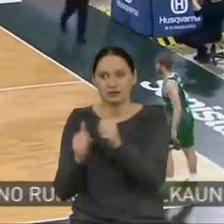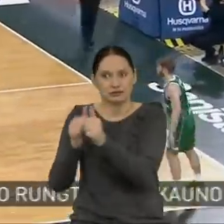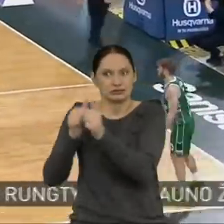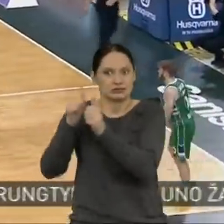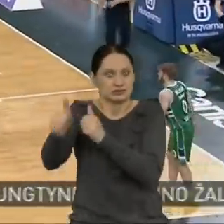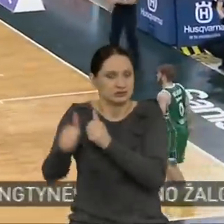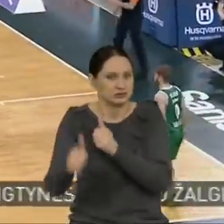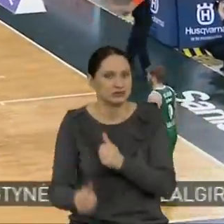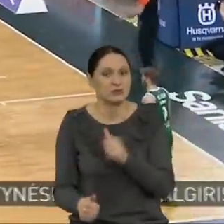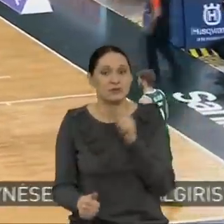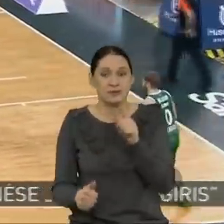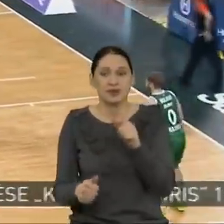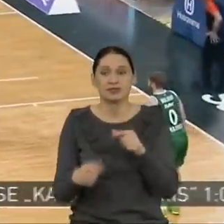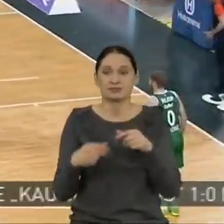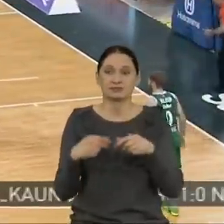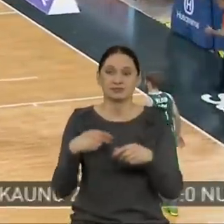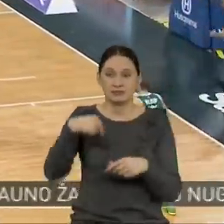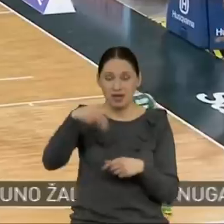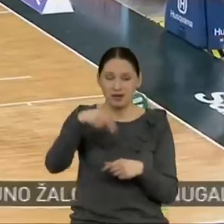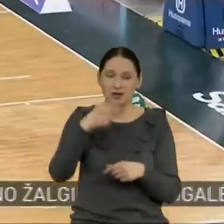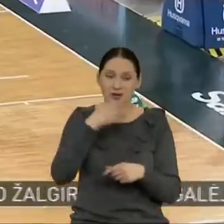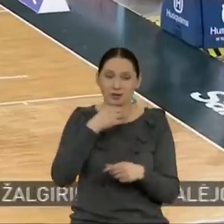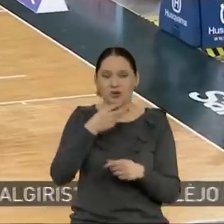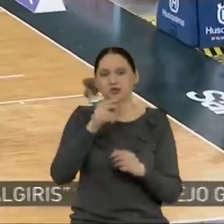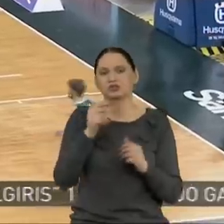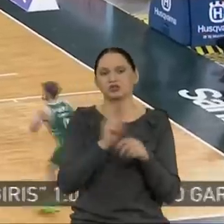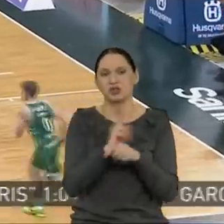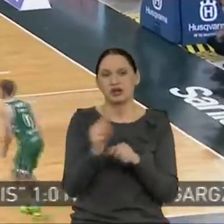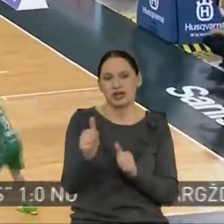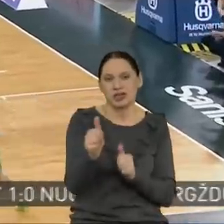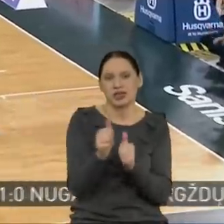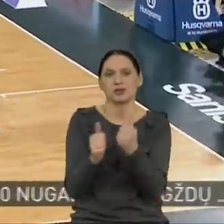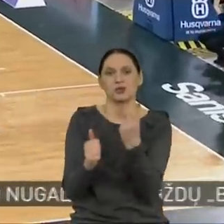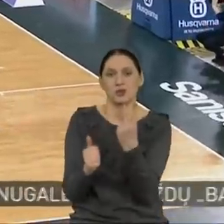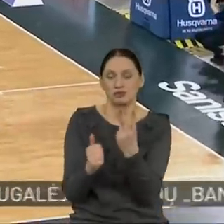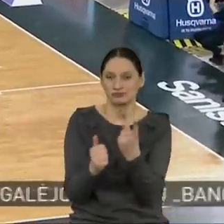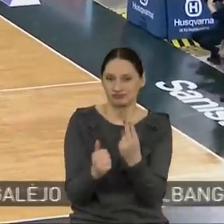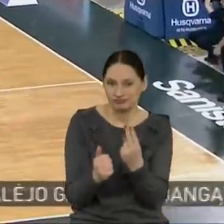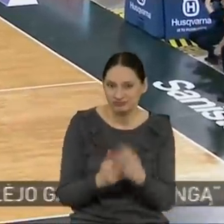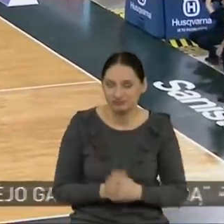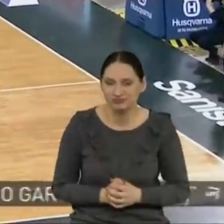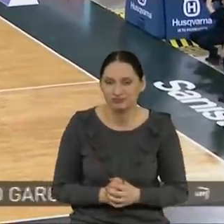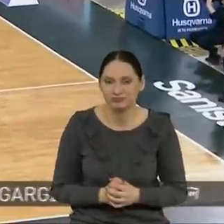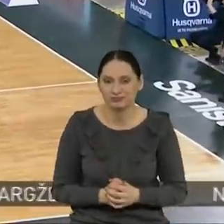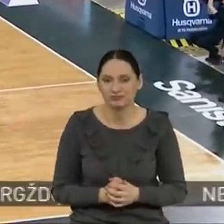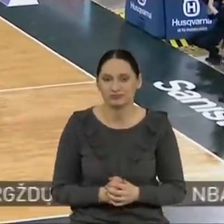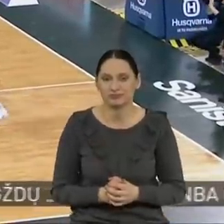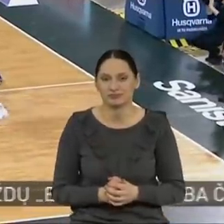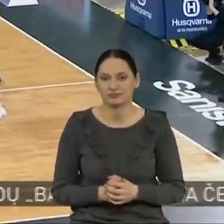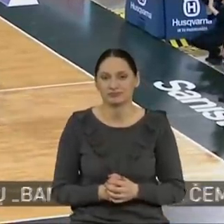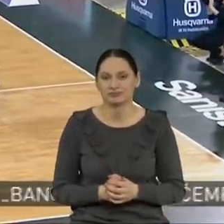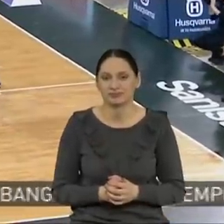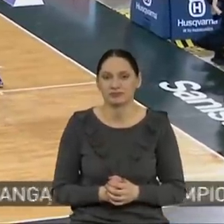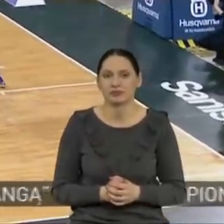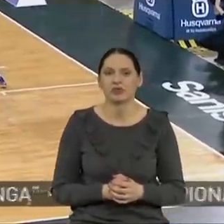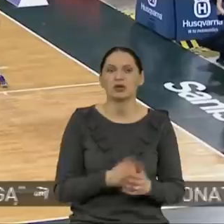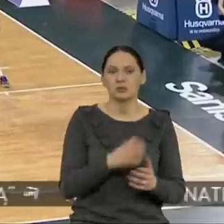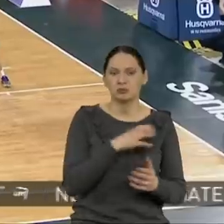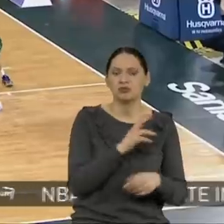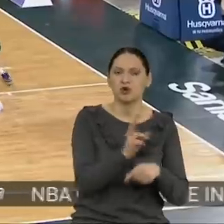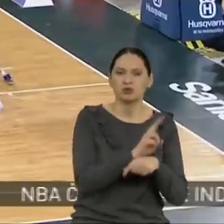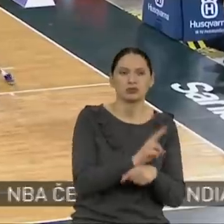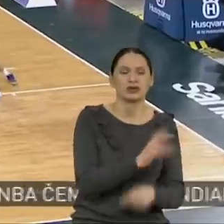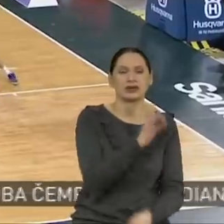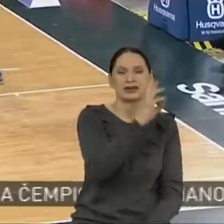bet iki didžiosios pertraukos Žalgiris sumažino skirtumą iki 2 taškų. Po 11 taškų per pirmąją rungtynių pusę Žalgiriui pelnė